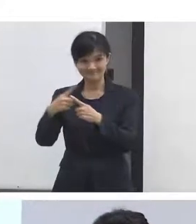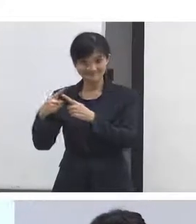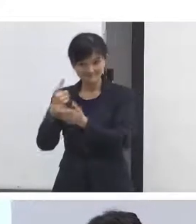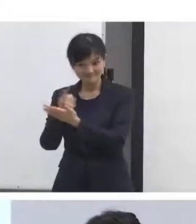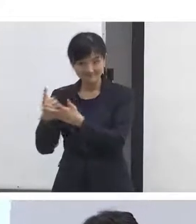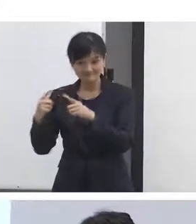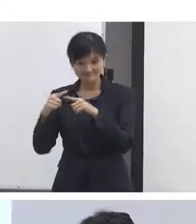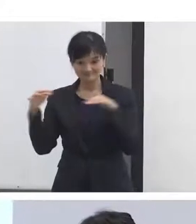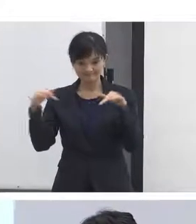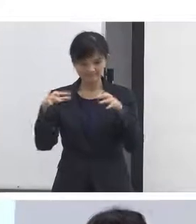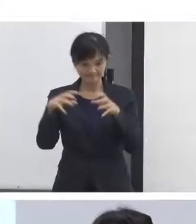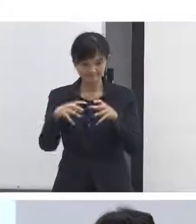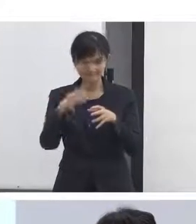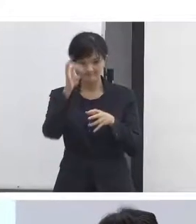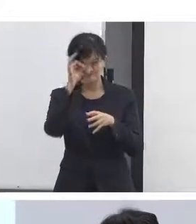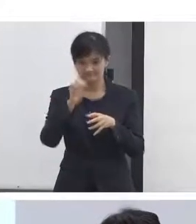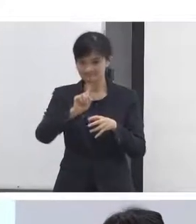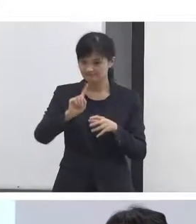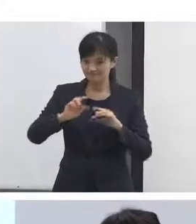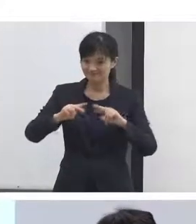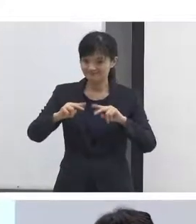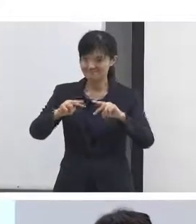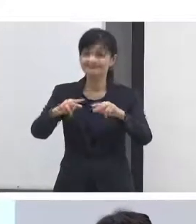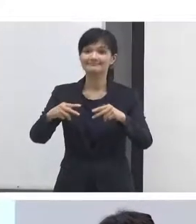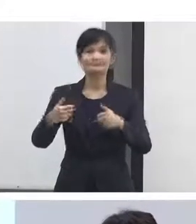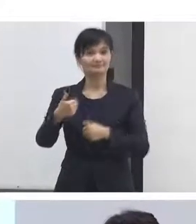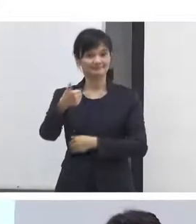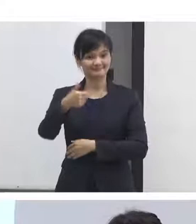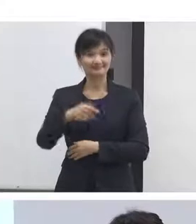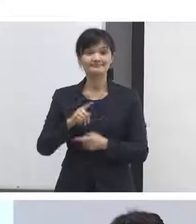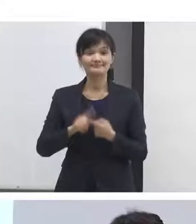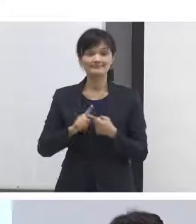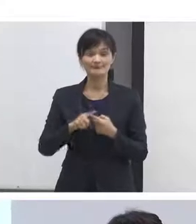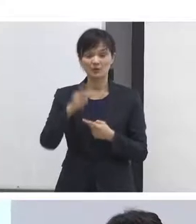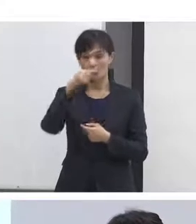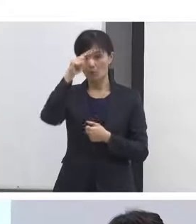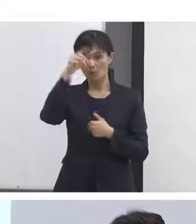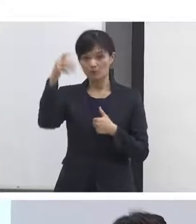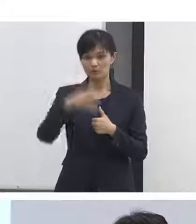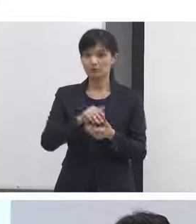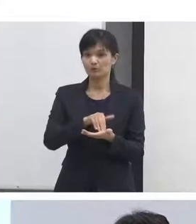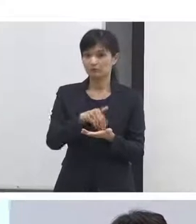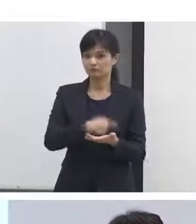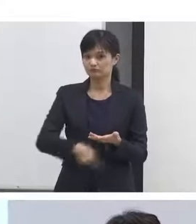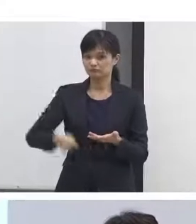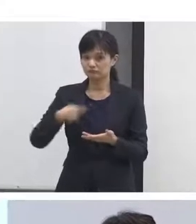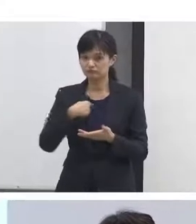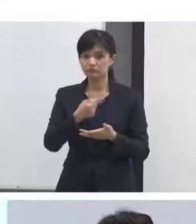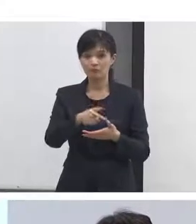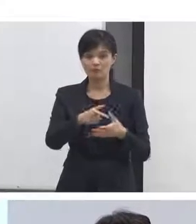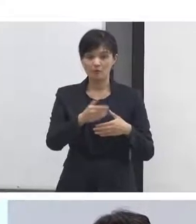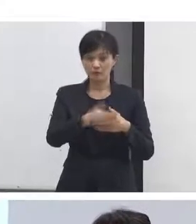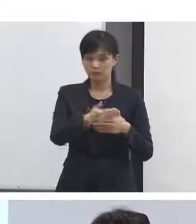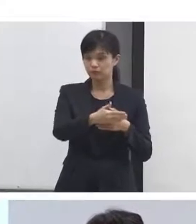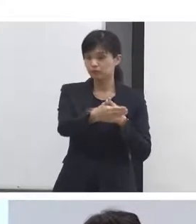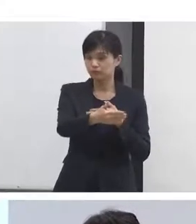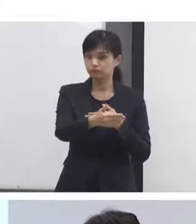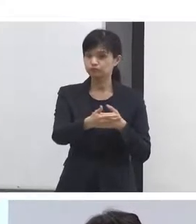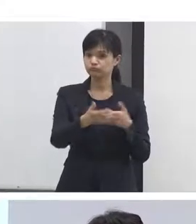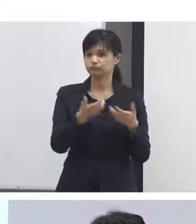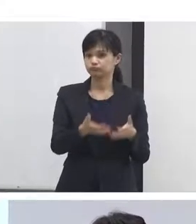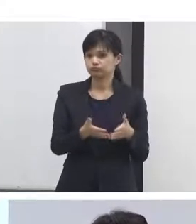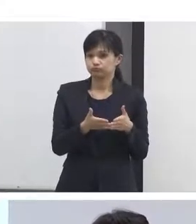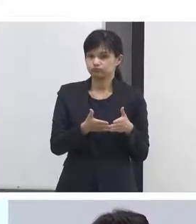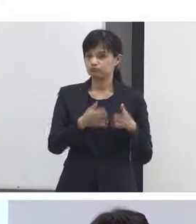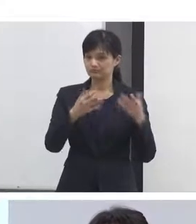这样会越来越好。好，那久而久之，传统的那个软体的生产模式就不是那么重要